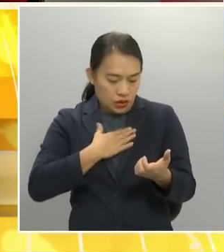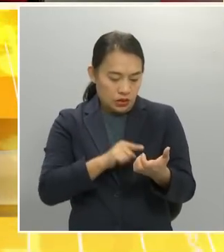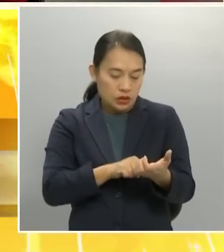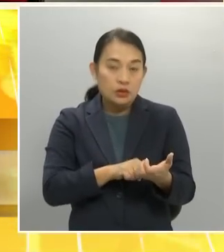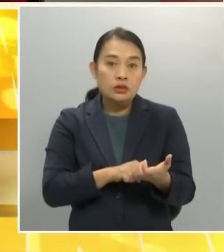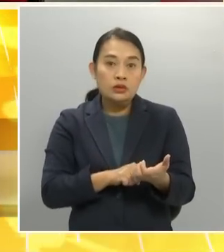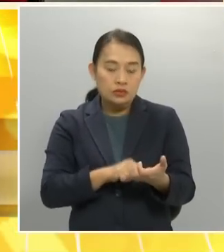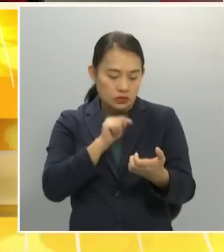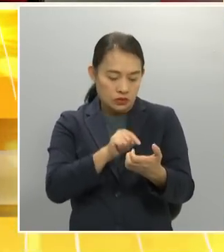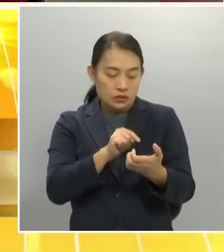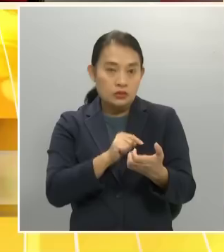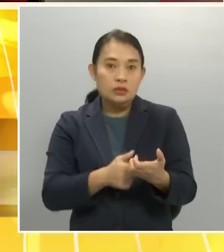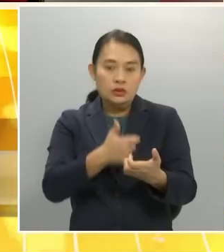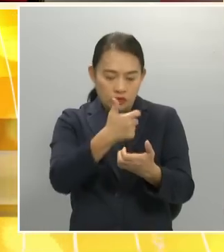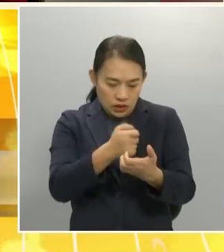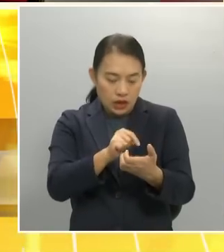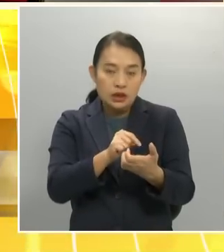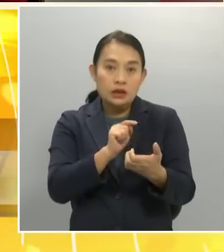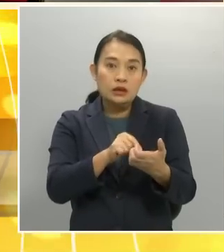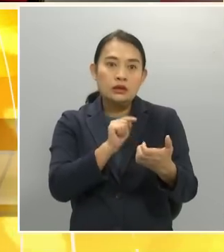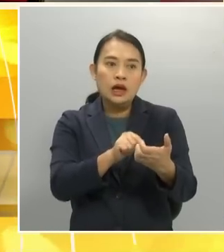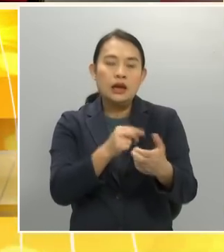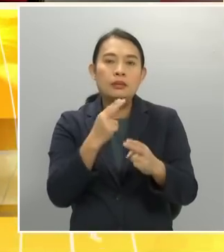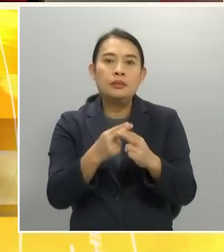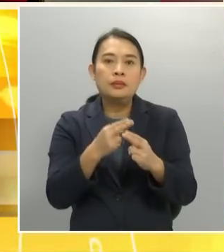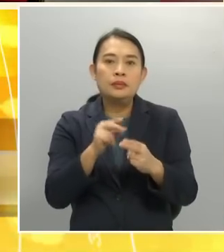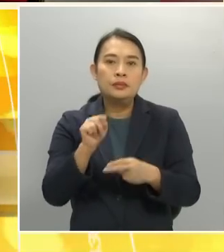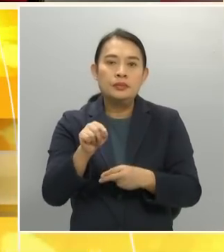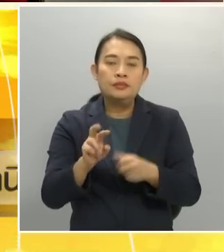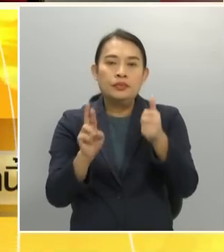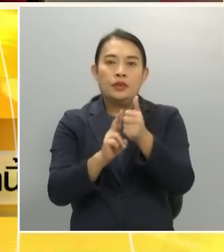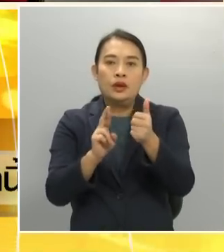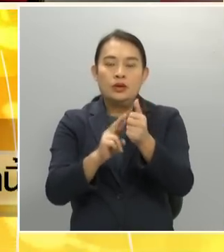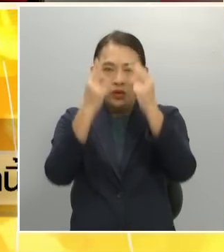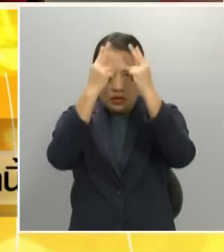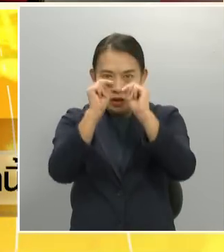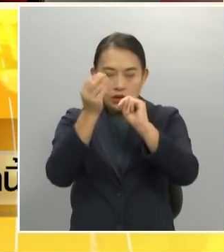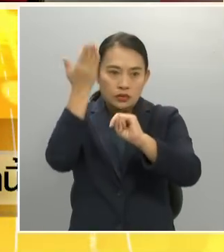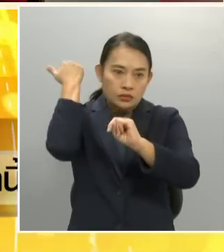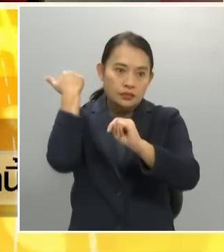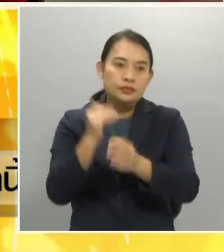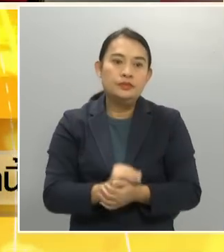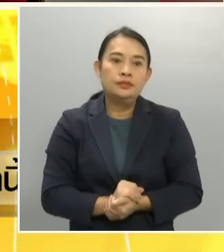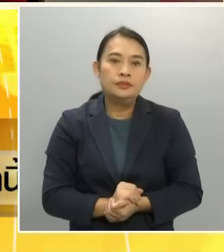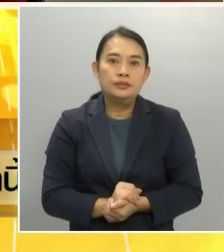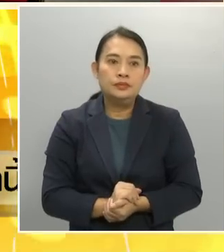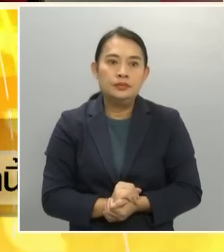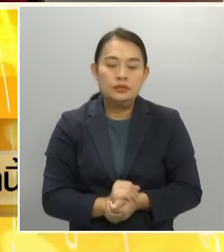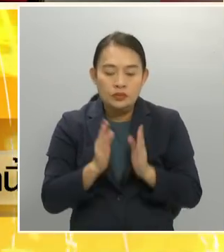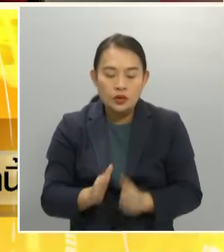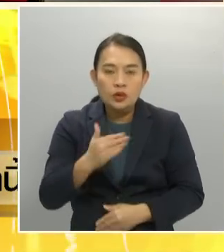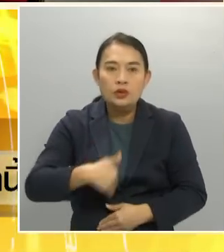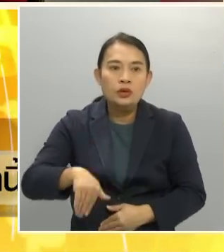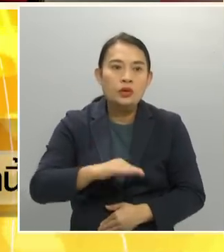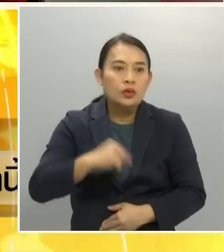ถ่ายรูปคู่เปลือยด้วยกันนั้นคืออดีตรองนายกรัฐมนตรีเป็นคนที่ใครๆก็รู้จัก